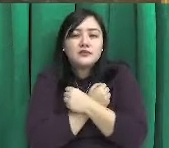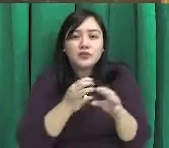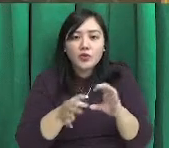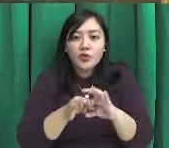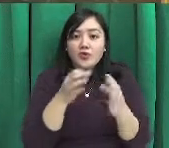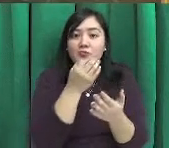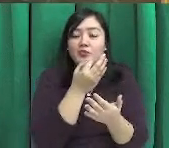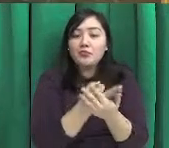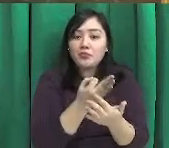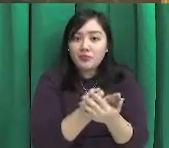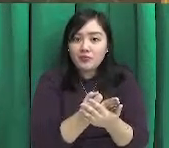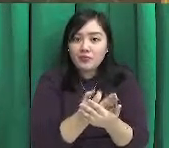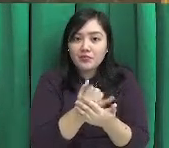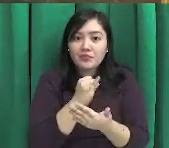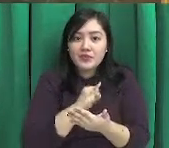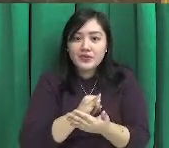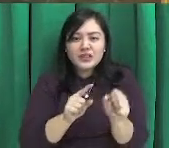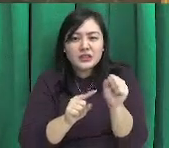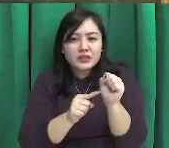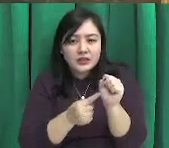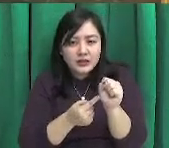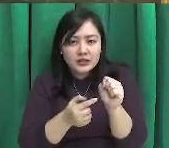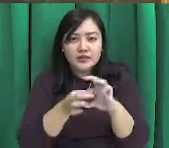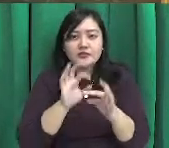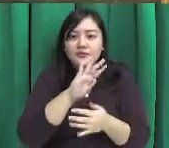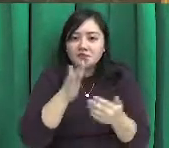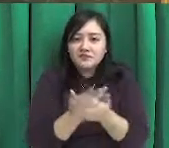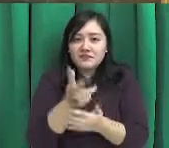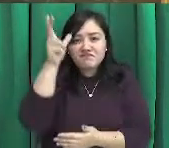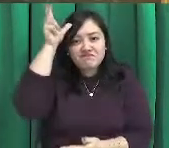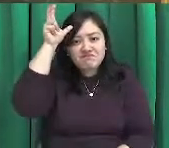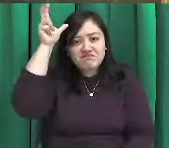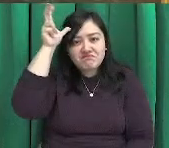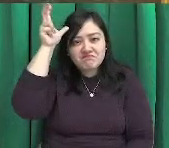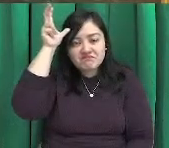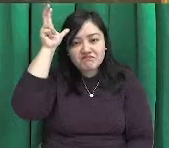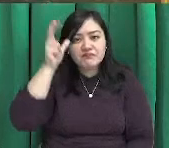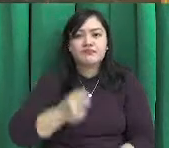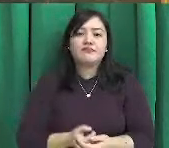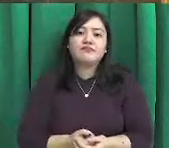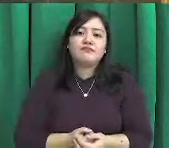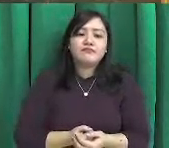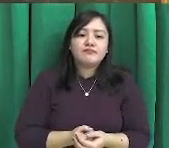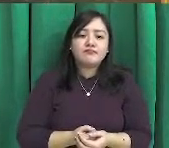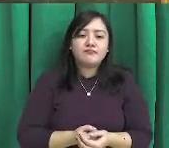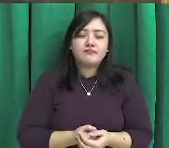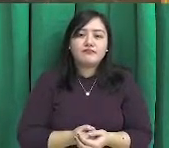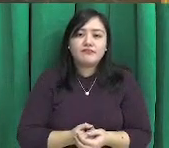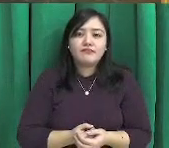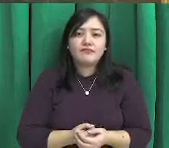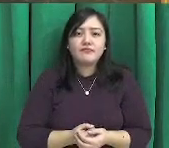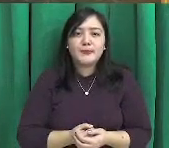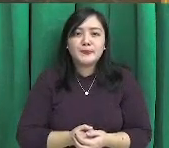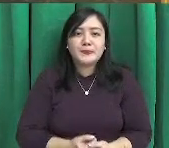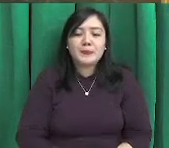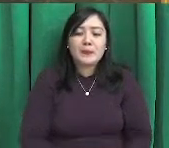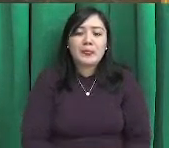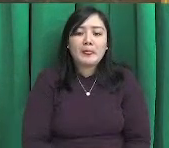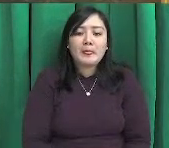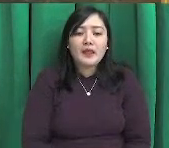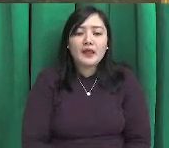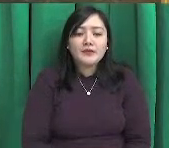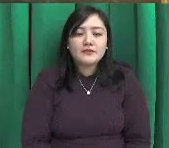all. Come on, talk to me. Evil. Yeah. That's it. Evil.